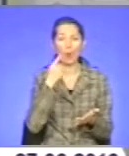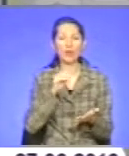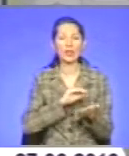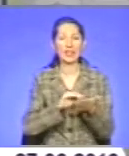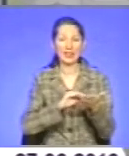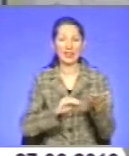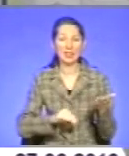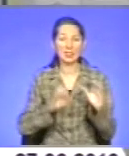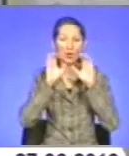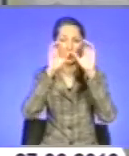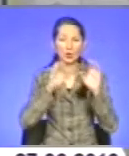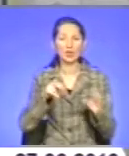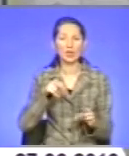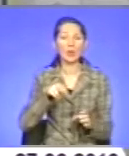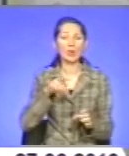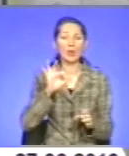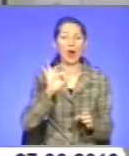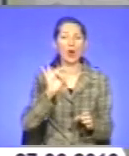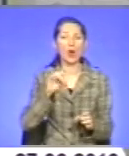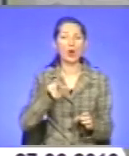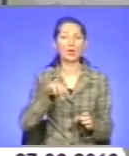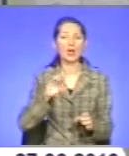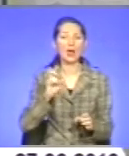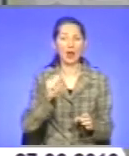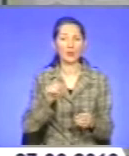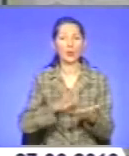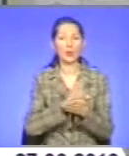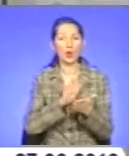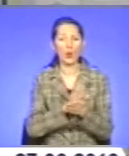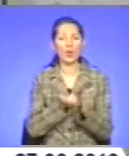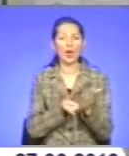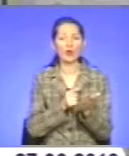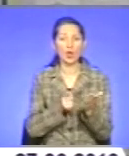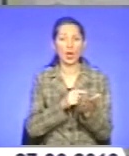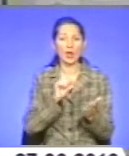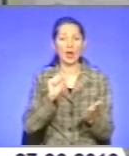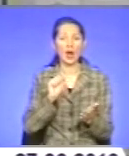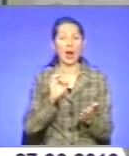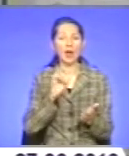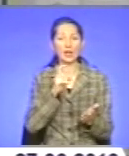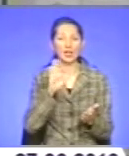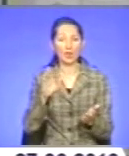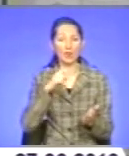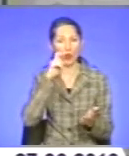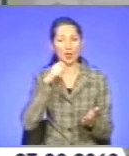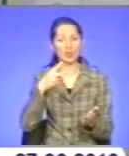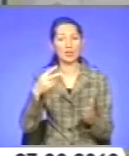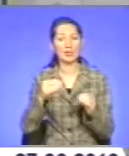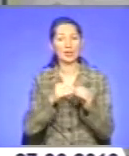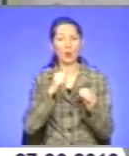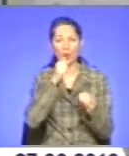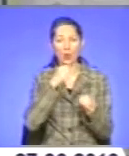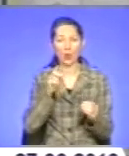Пилипа Орлика. Він опублікований в журналі «Архіви України» 2010 року. У 2008